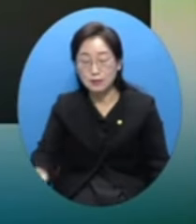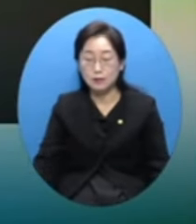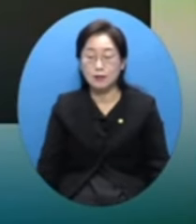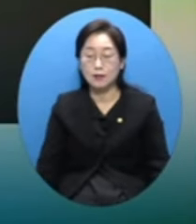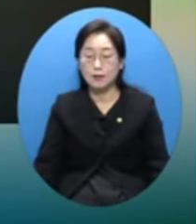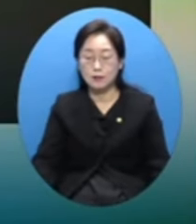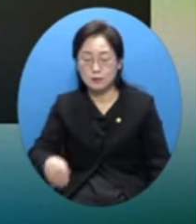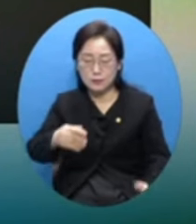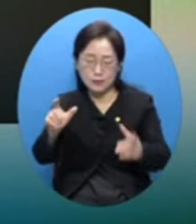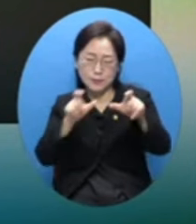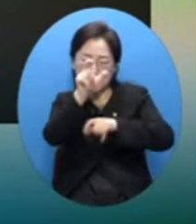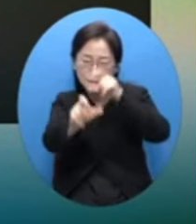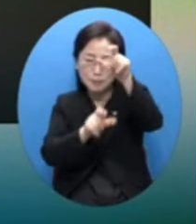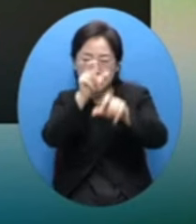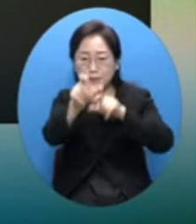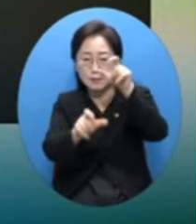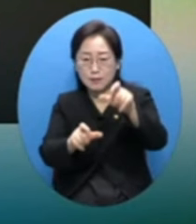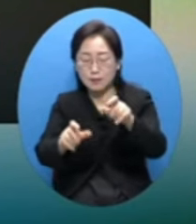세계